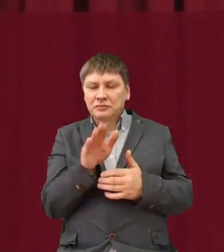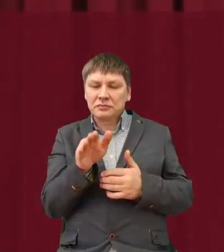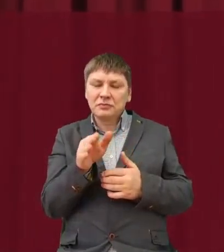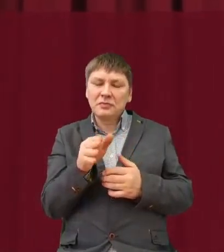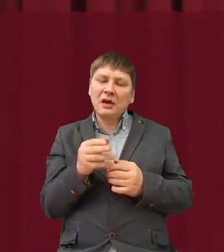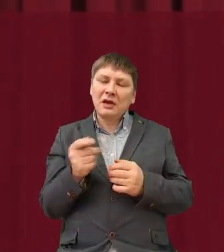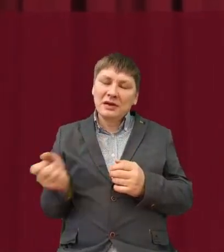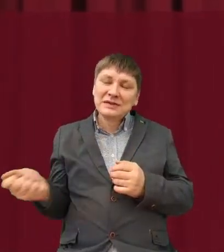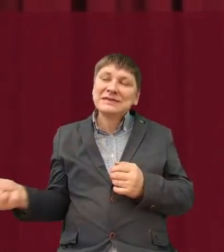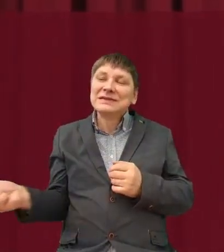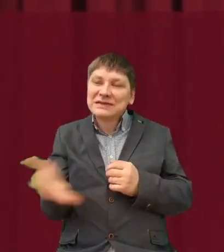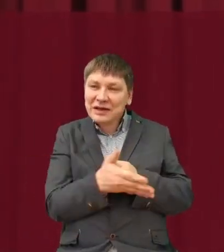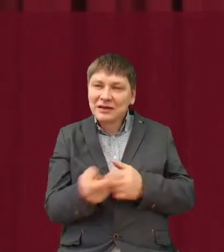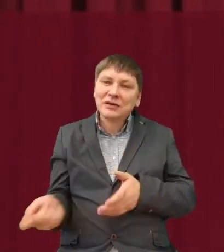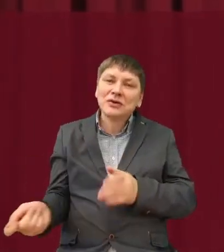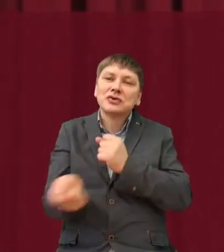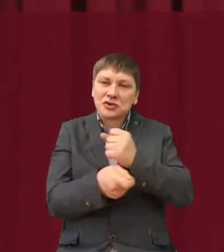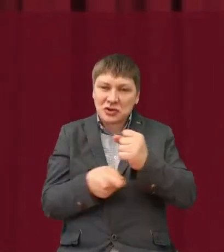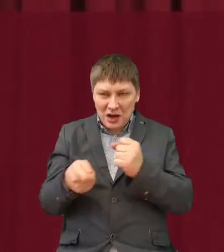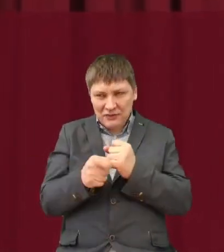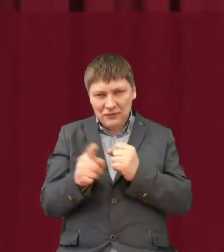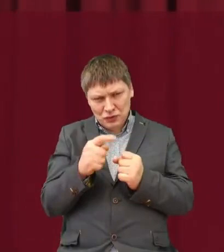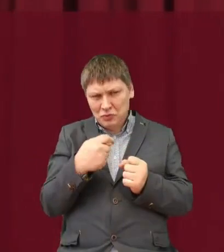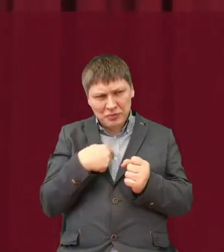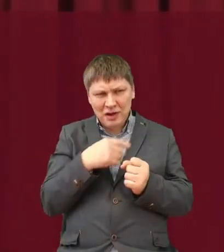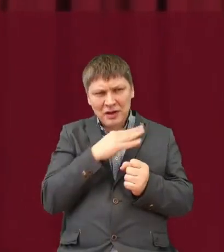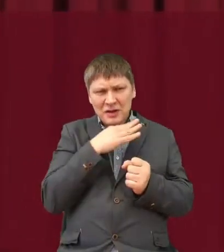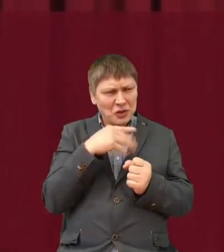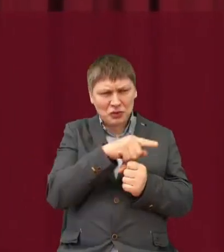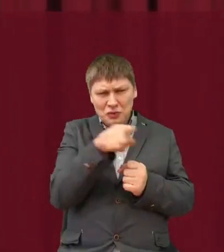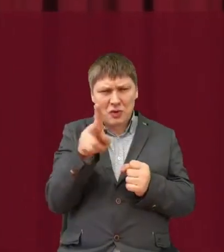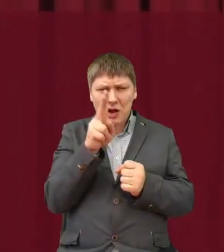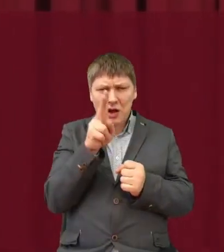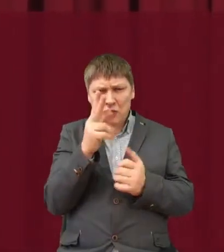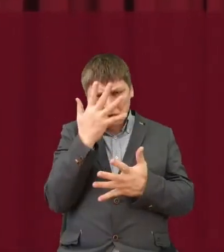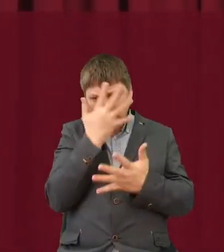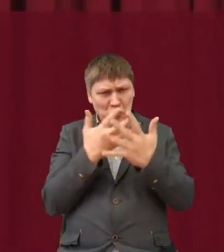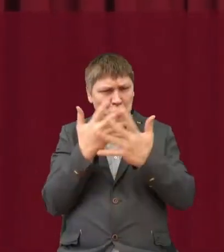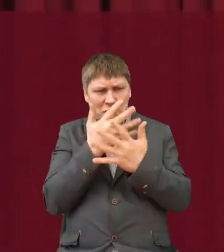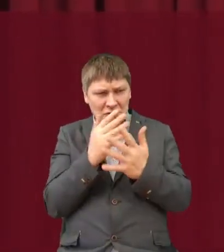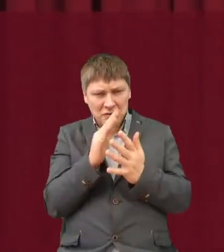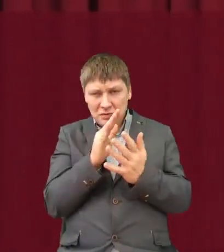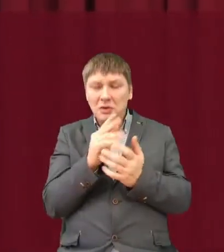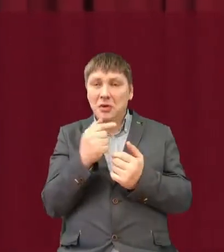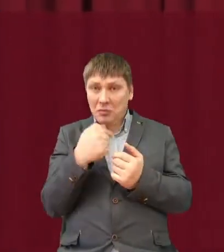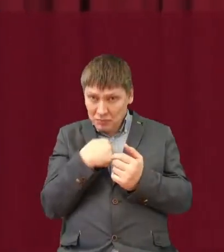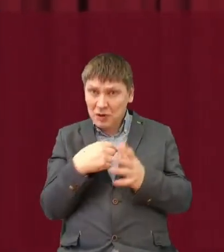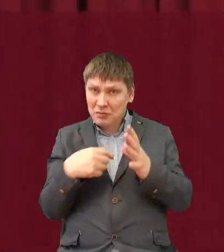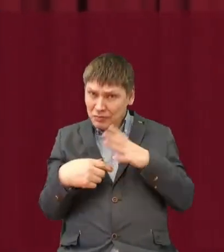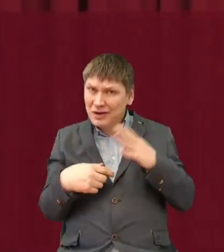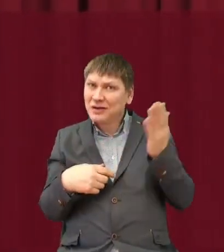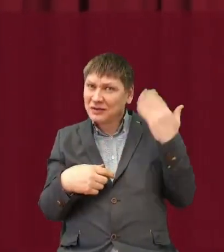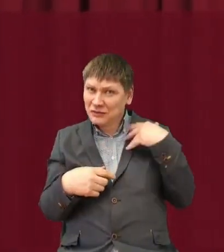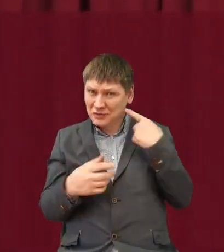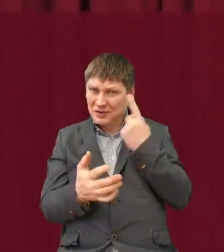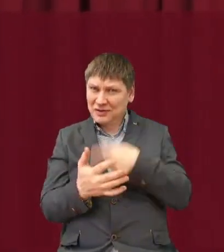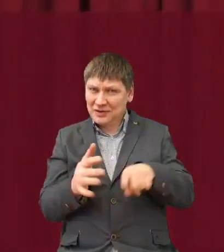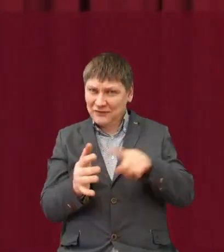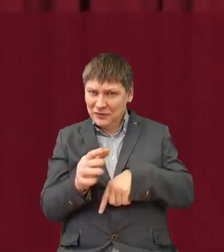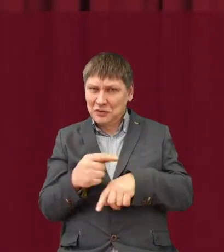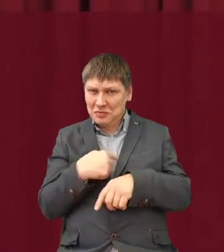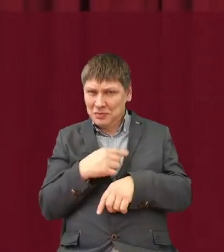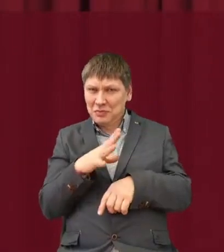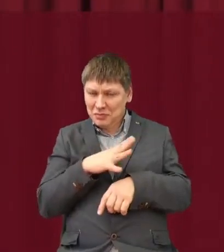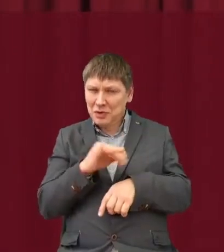наверное хотелось бы подчеркнуть чтобы не смутить кого-то что да Мы сели многое И порой